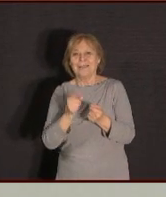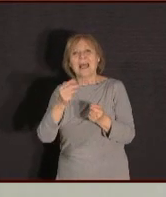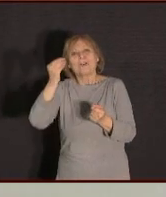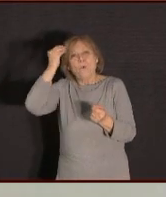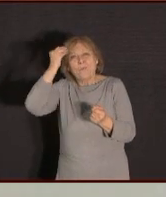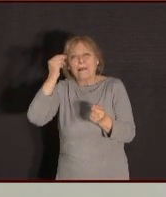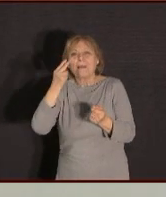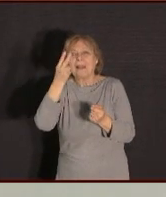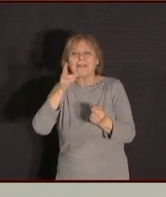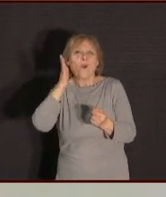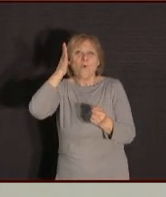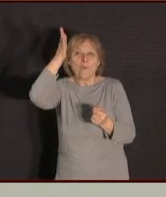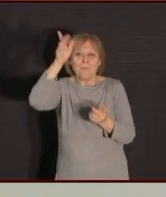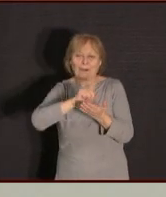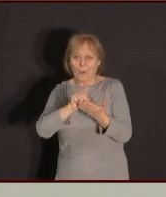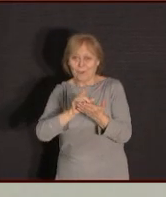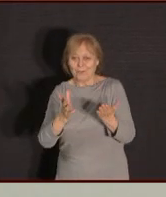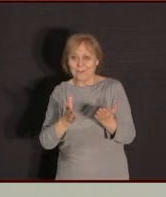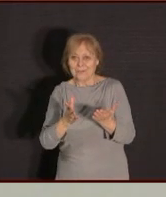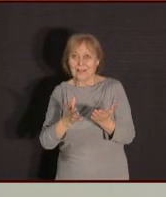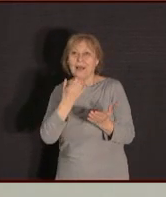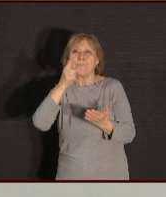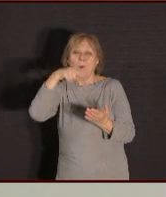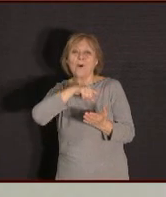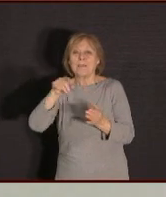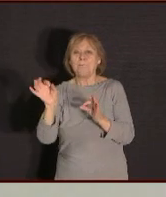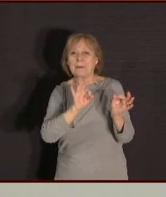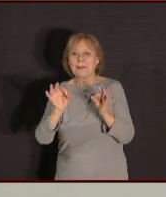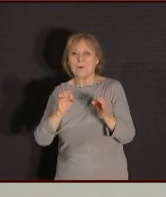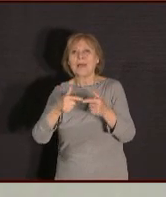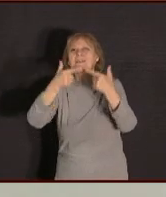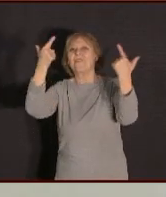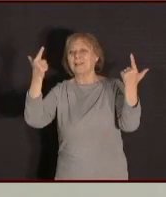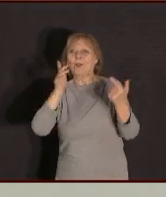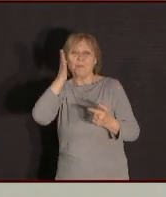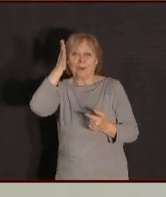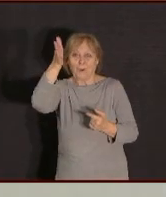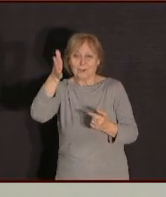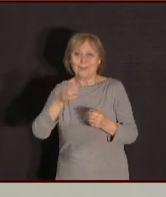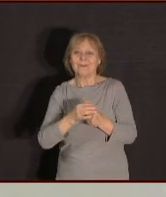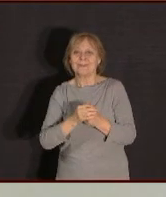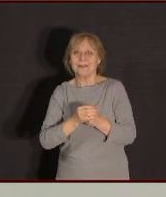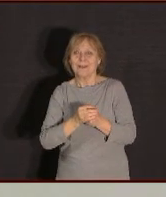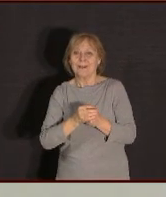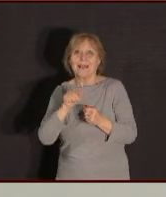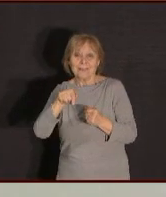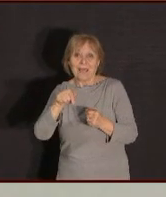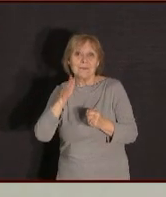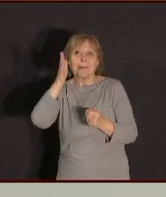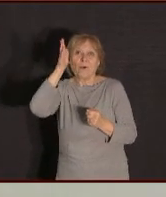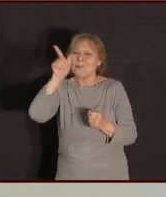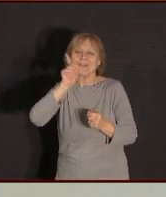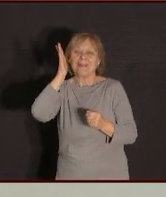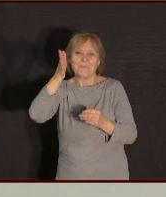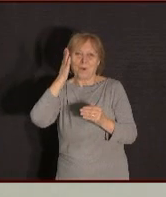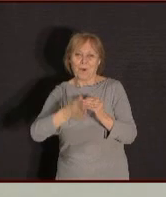z upanjem gledajo prihodnost, ker Bog nam pripravlja svetlo prihodnost in tej prihodnosti ne bo